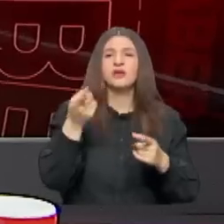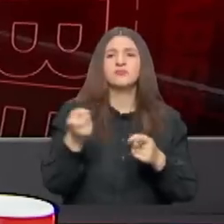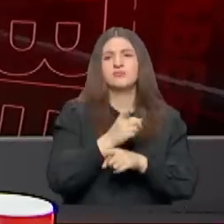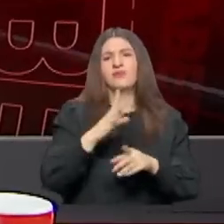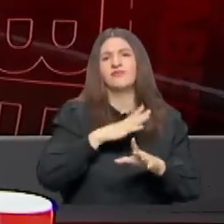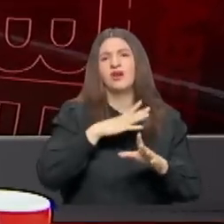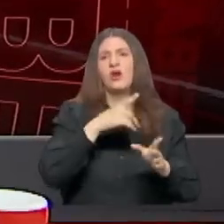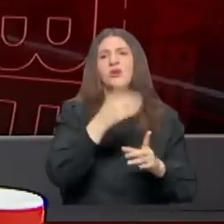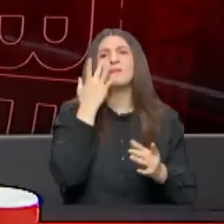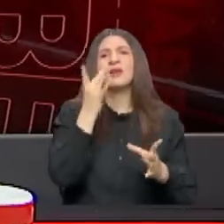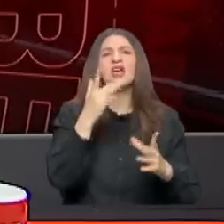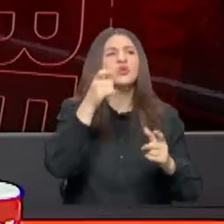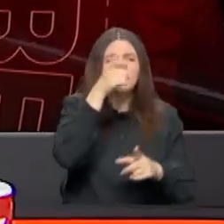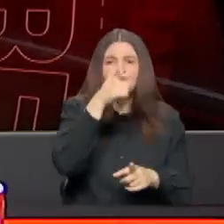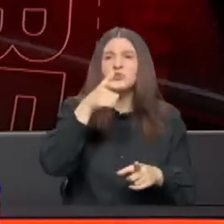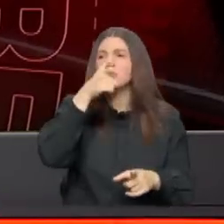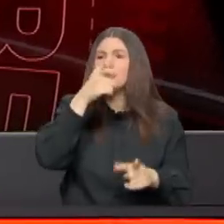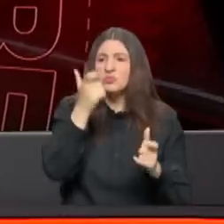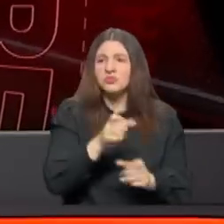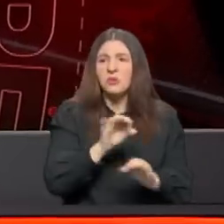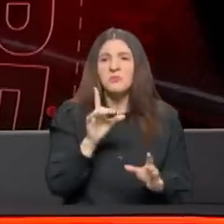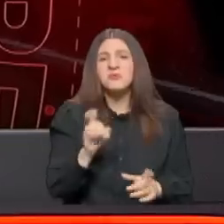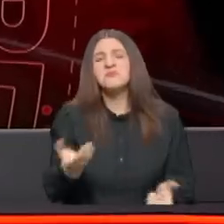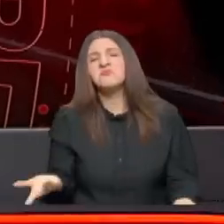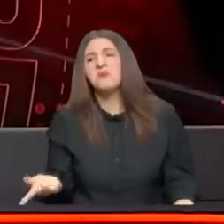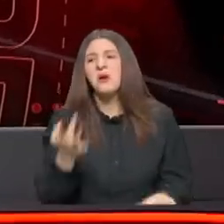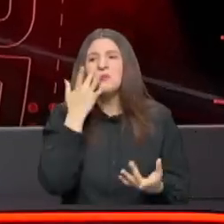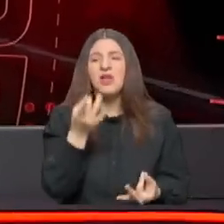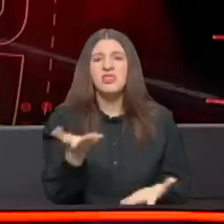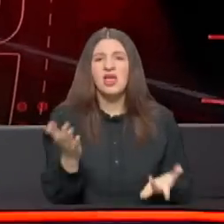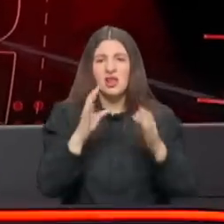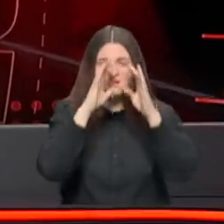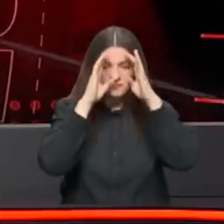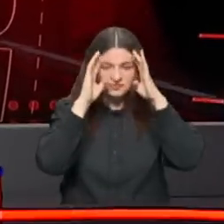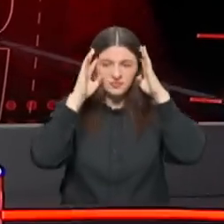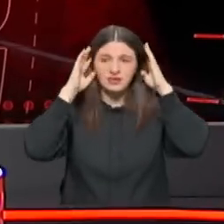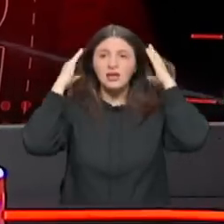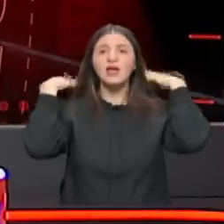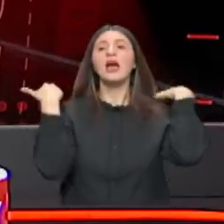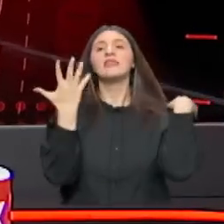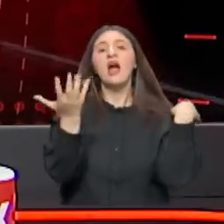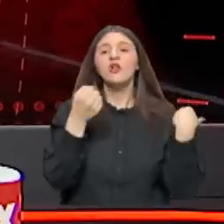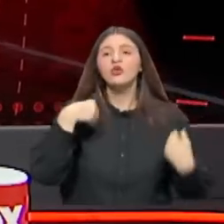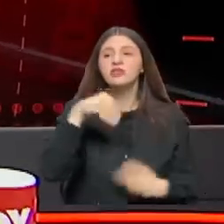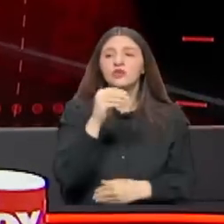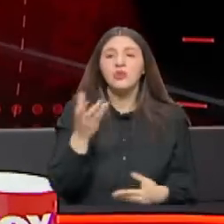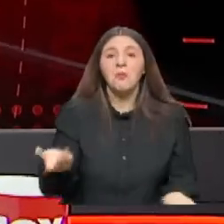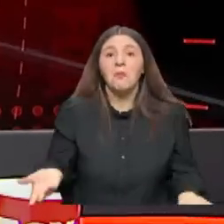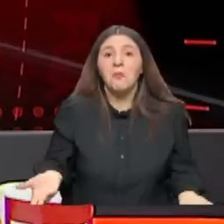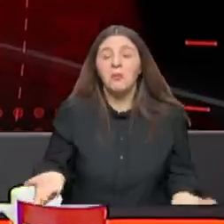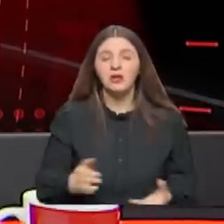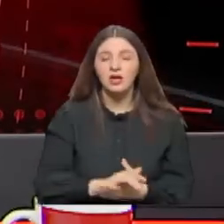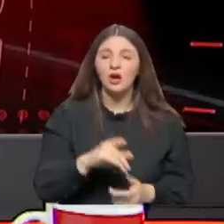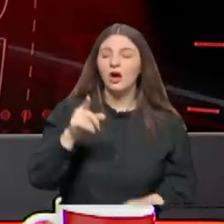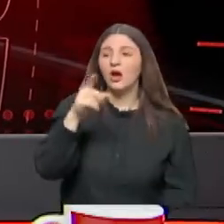var. Onlar da belli değil yerlisi yerli mi? O da belli değil ya neyse. Neyi alıyorlar, neyi satıyorlar?